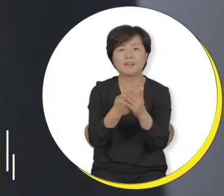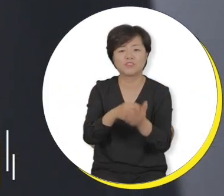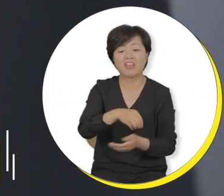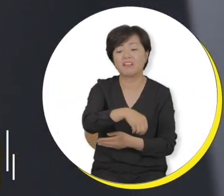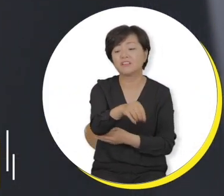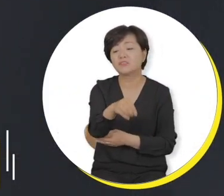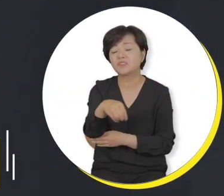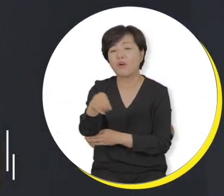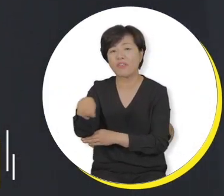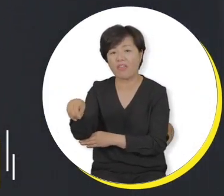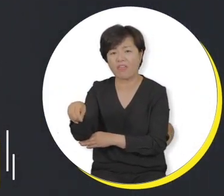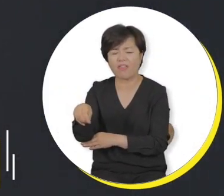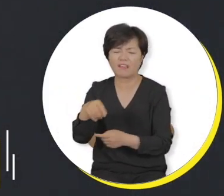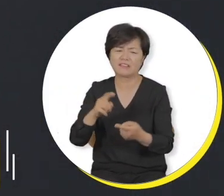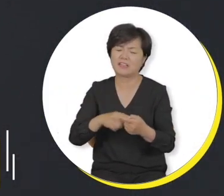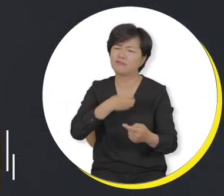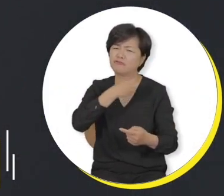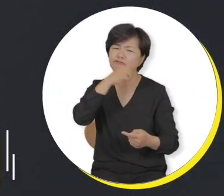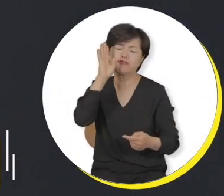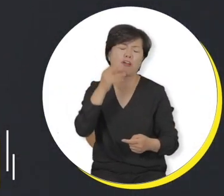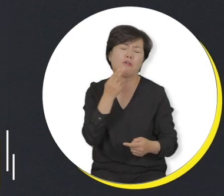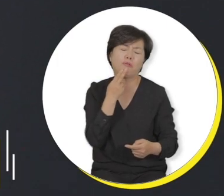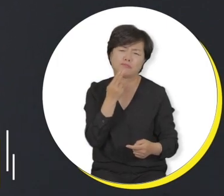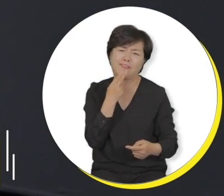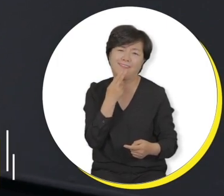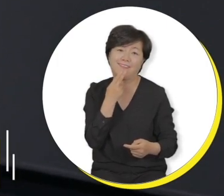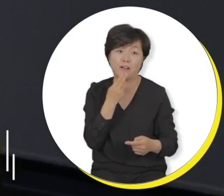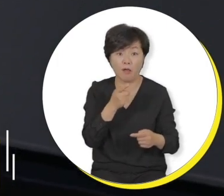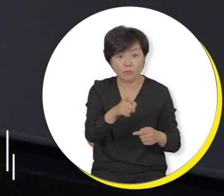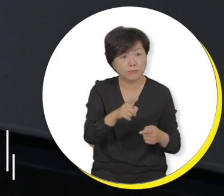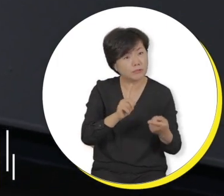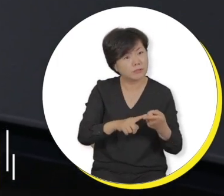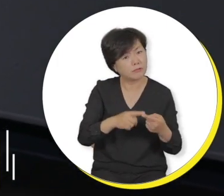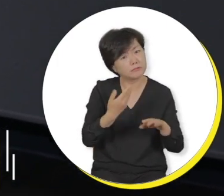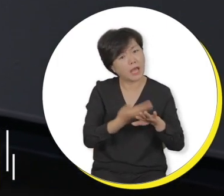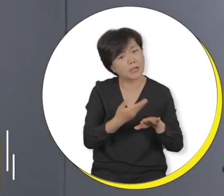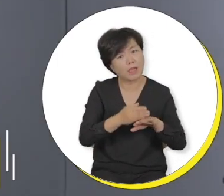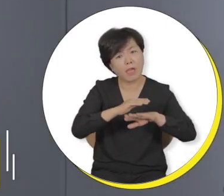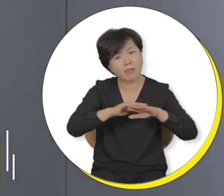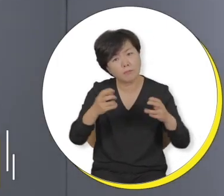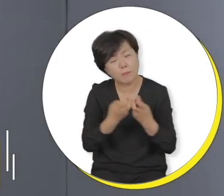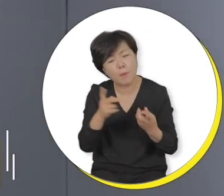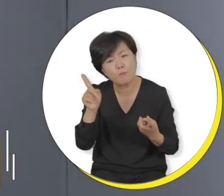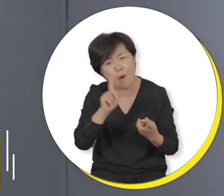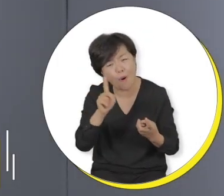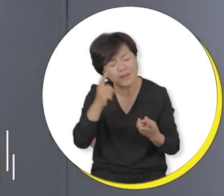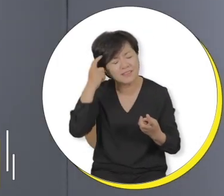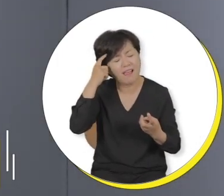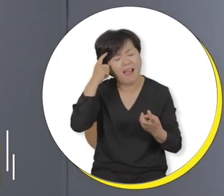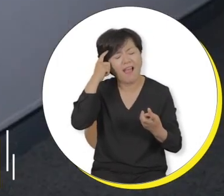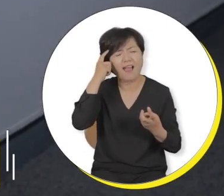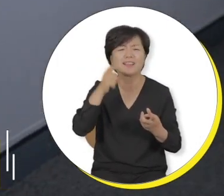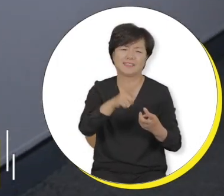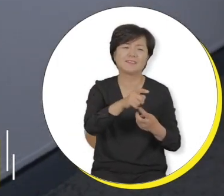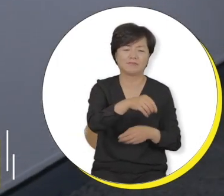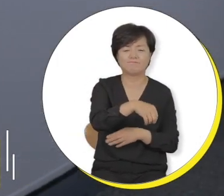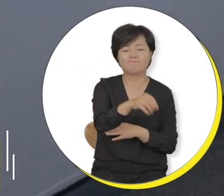점점 서예 작품이 유행하지 못하고 있죠. 그걸 좀 다른 방식으로 풀면 어떨까라는 생각을 했었고, 이